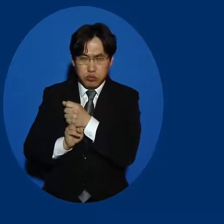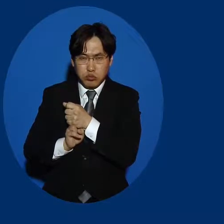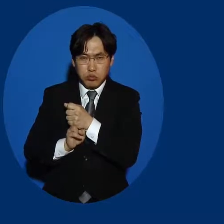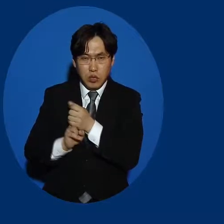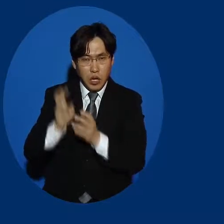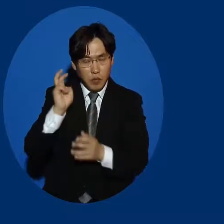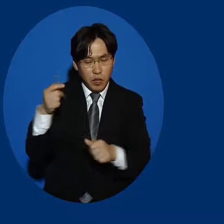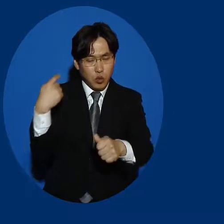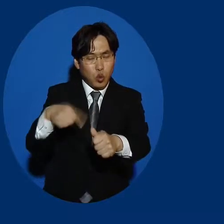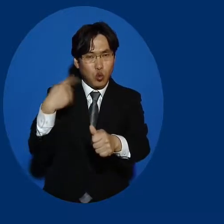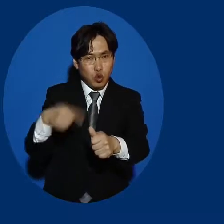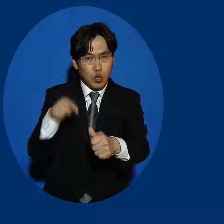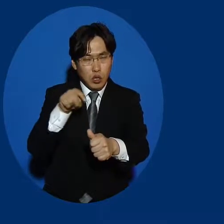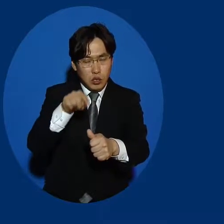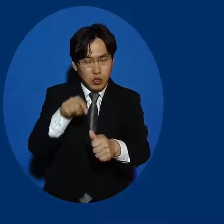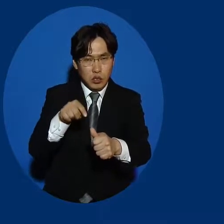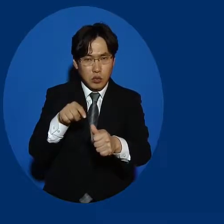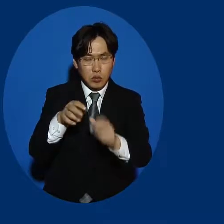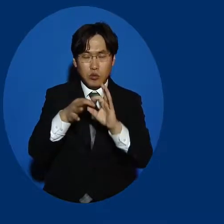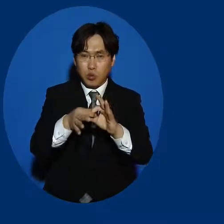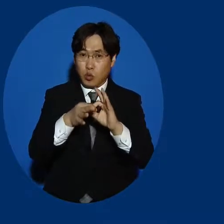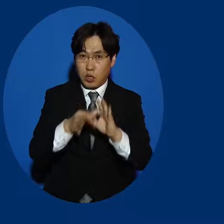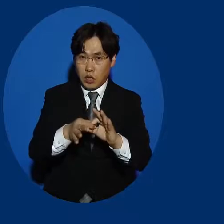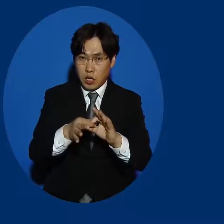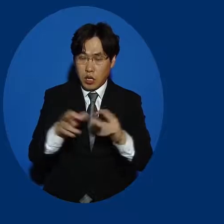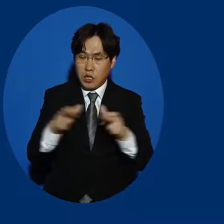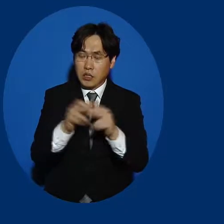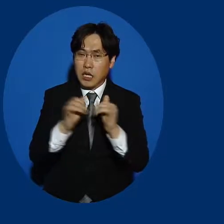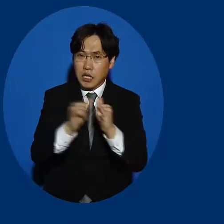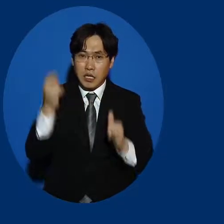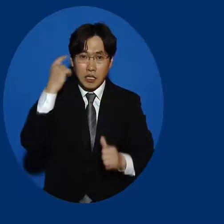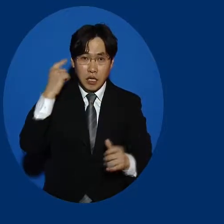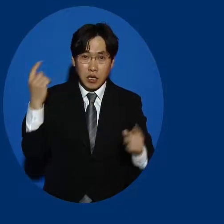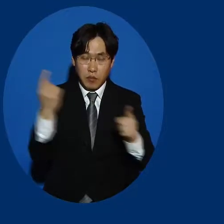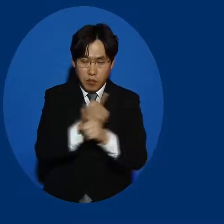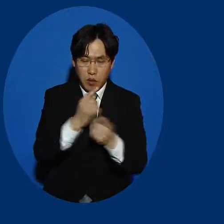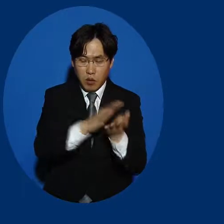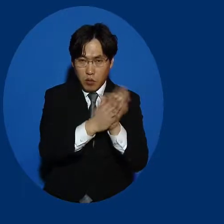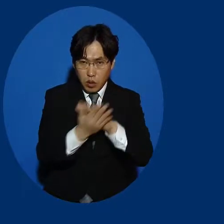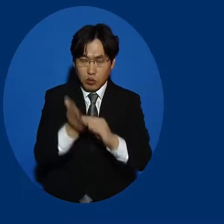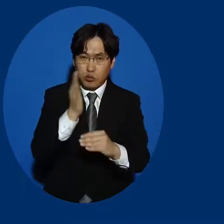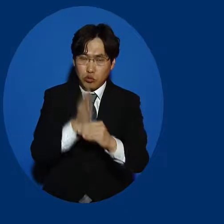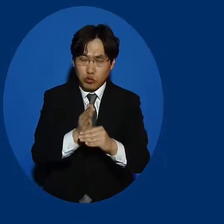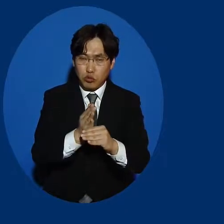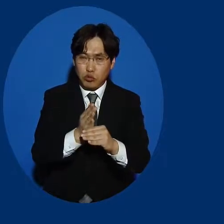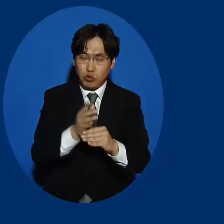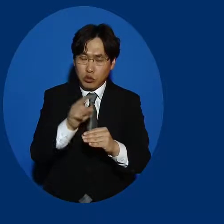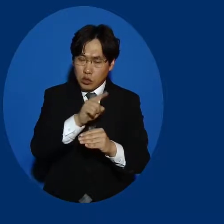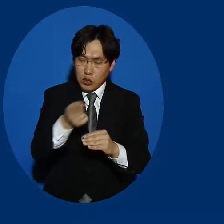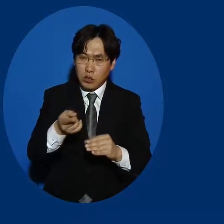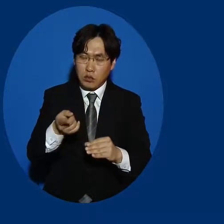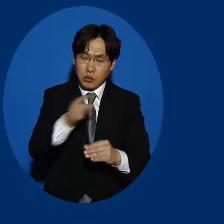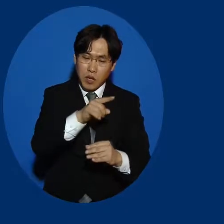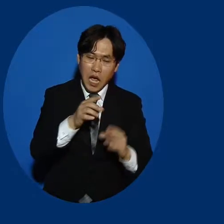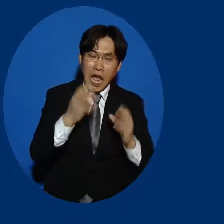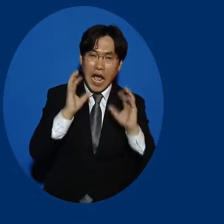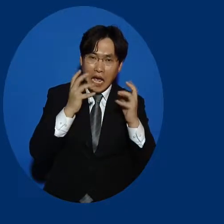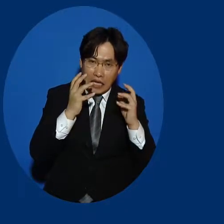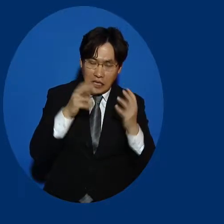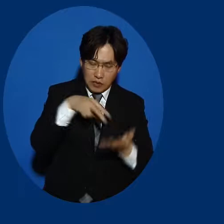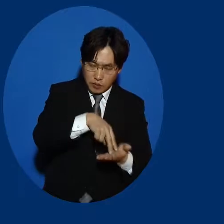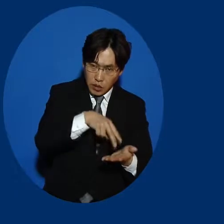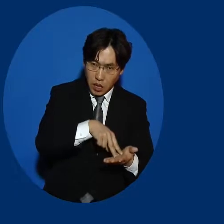교육이 장애인에 대한 인식을 바꾸고 있다라고 하는 것들은 어린아이의 눈으로 본